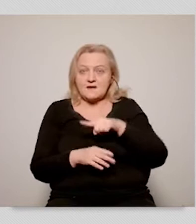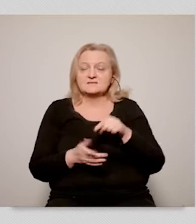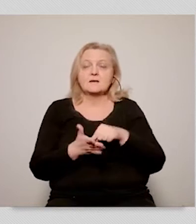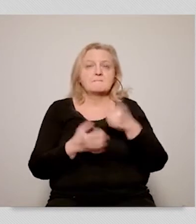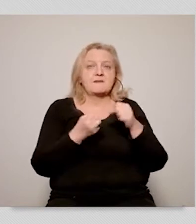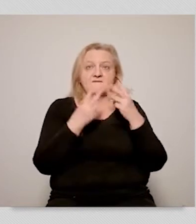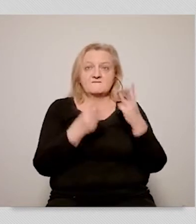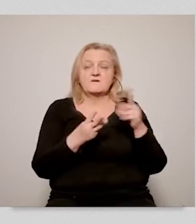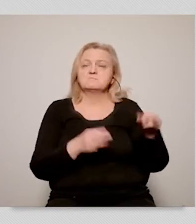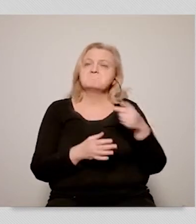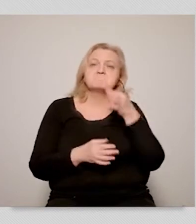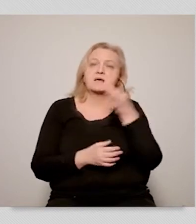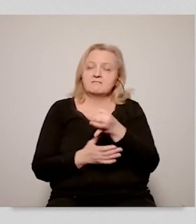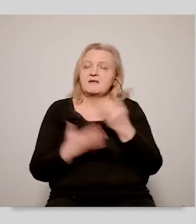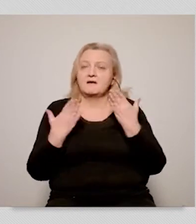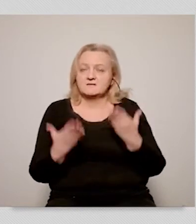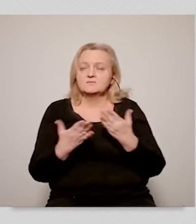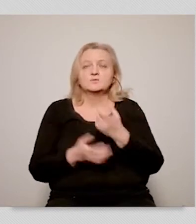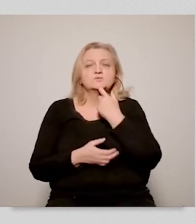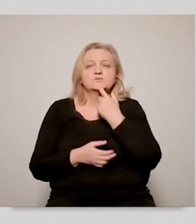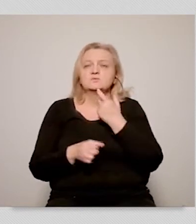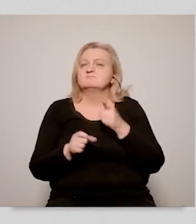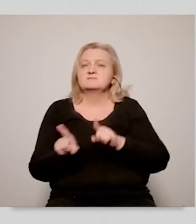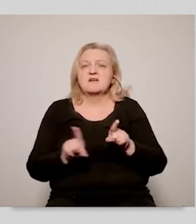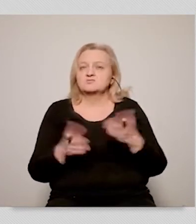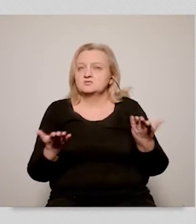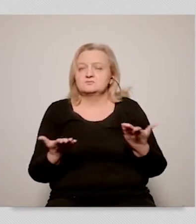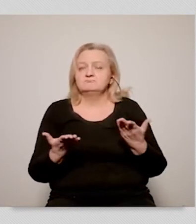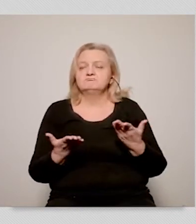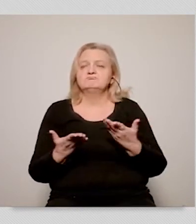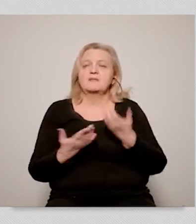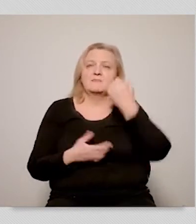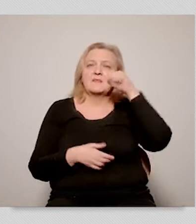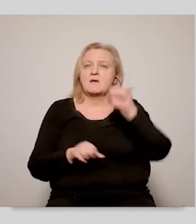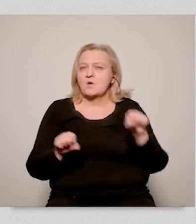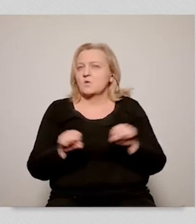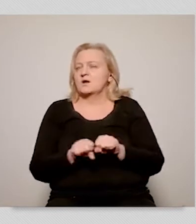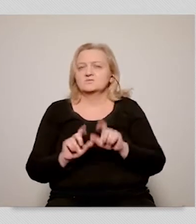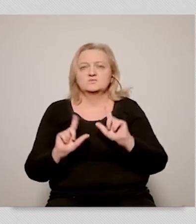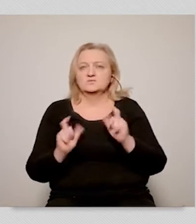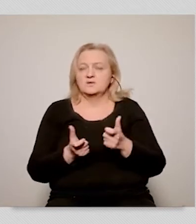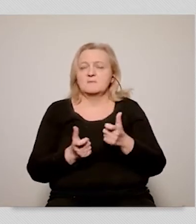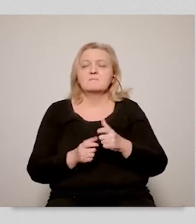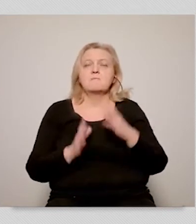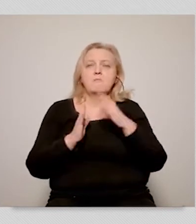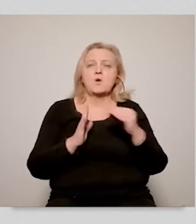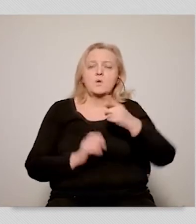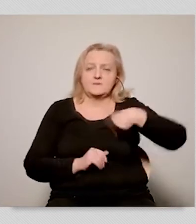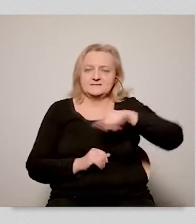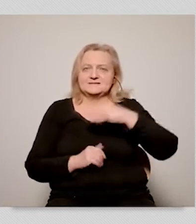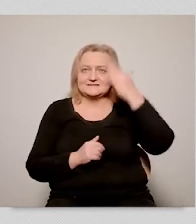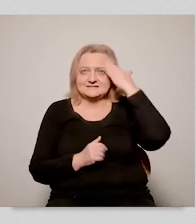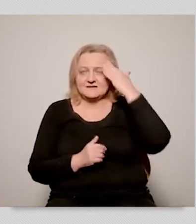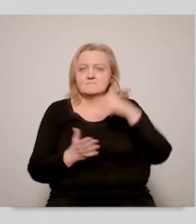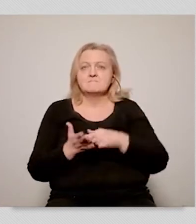stawia właśnie zasadnicze pytanie, co to znaczy w ogóle dla demokracji, która w tym modelu, jaki znamy, powstała